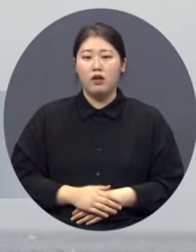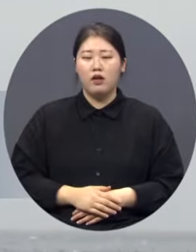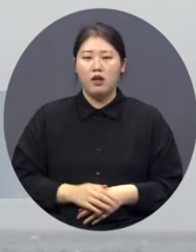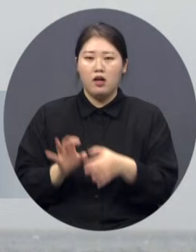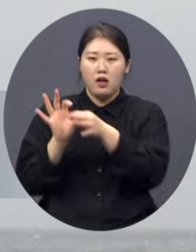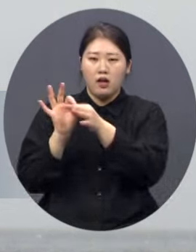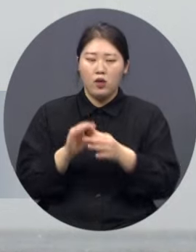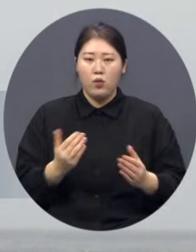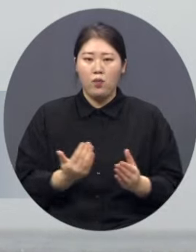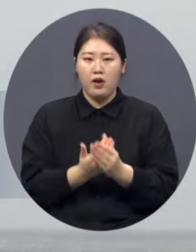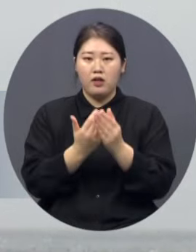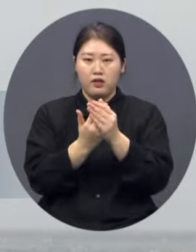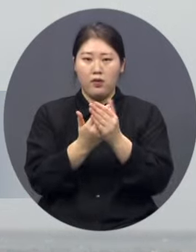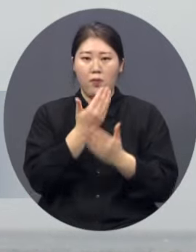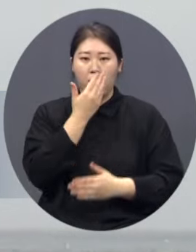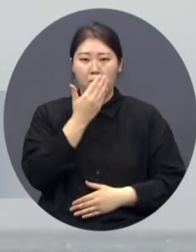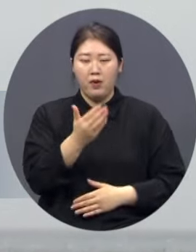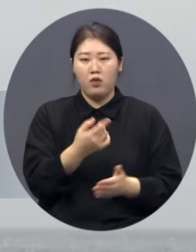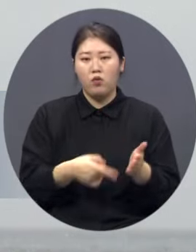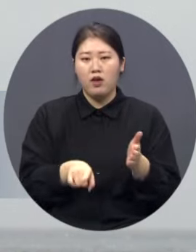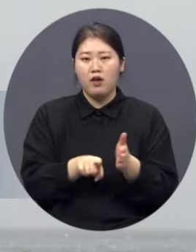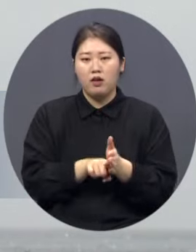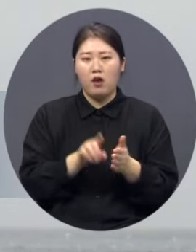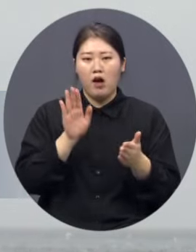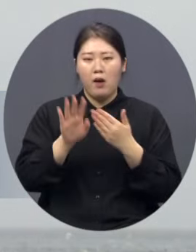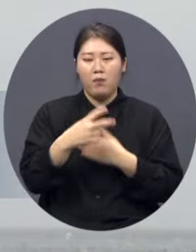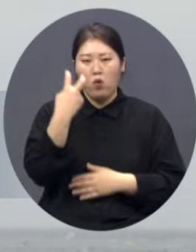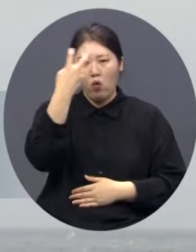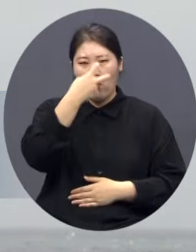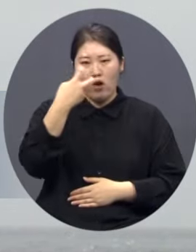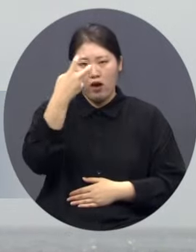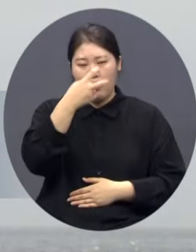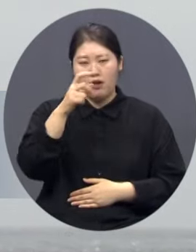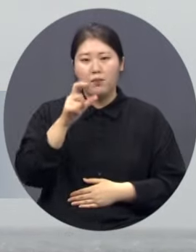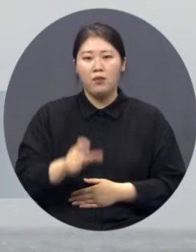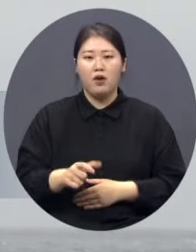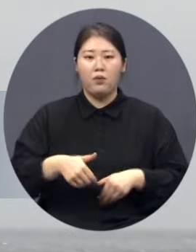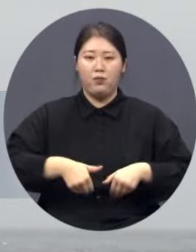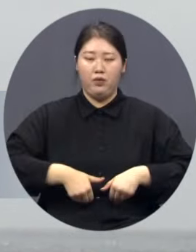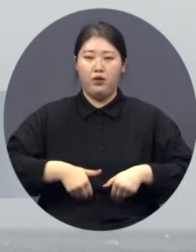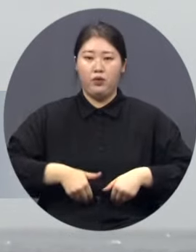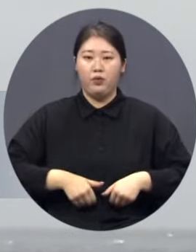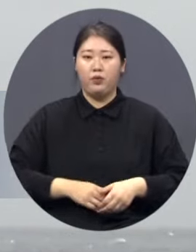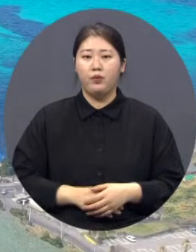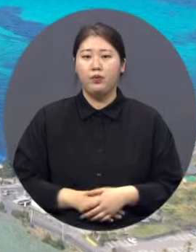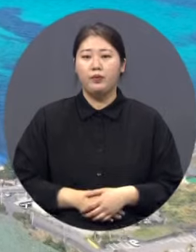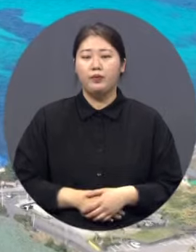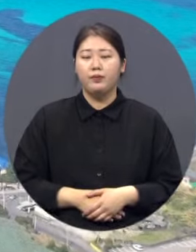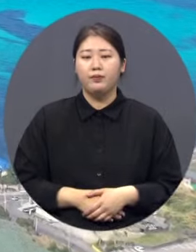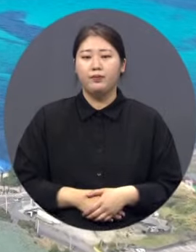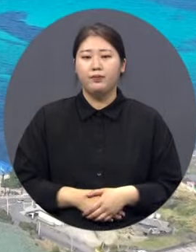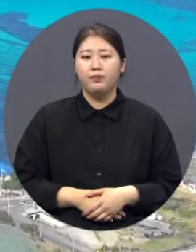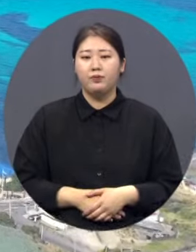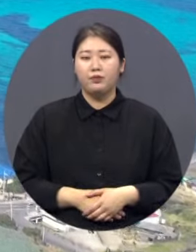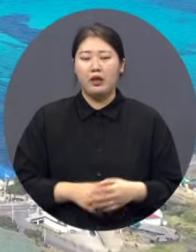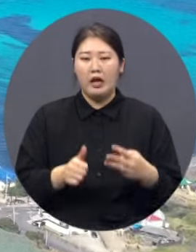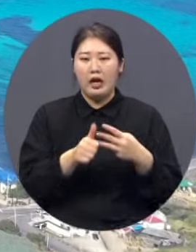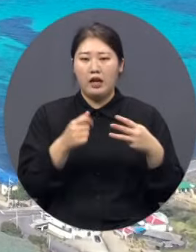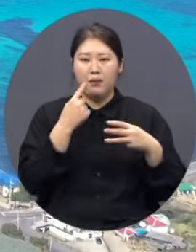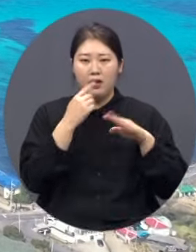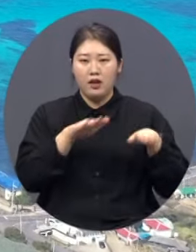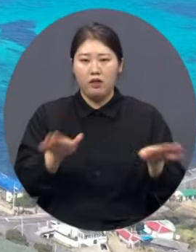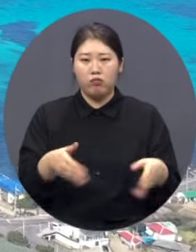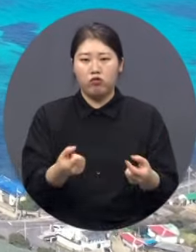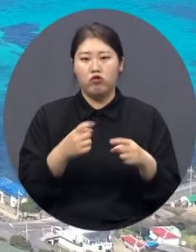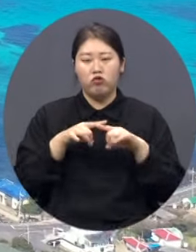가능한 개발을 위해서 앞으로 관리와 감시 체계를 강화할 필요성이 있다고 생각합니다 한림 해상 폭력